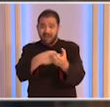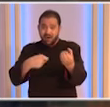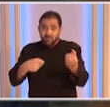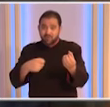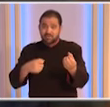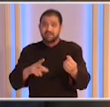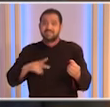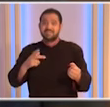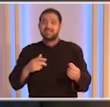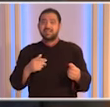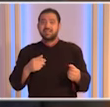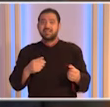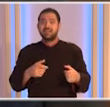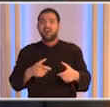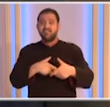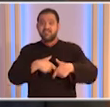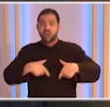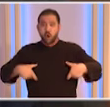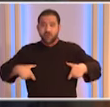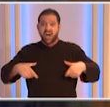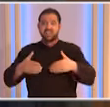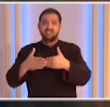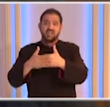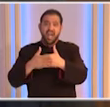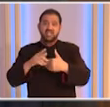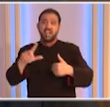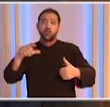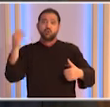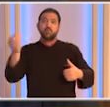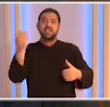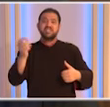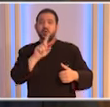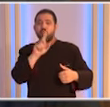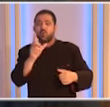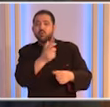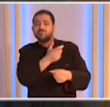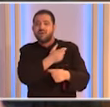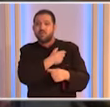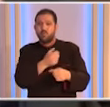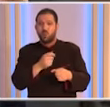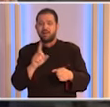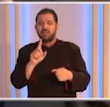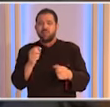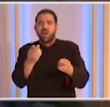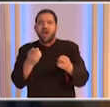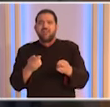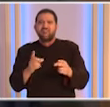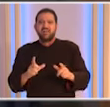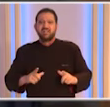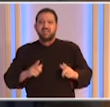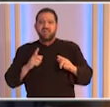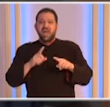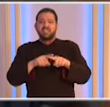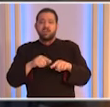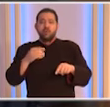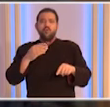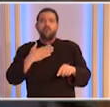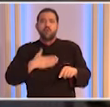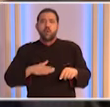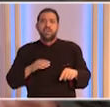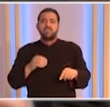acolo, sunt criminal. Sunt criminal. Nu se poate. Nu se poate că n-a apărut viața acolo cu